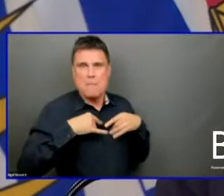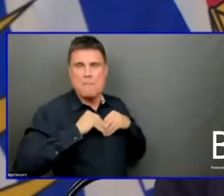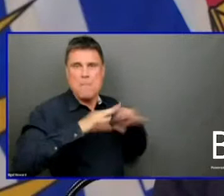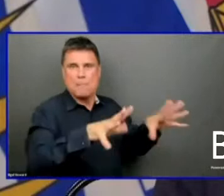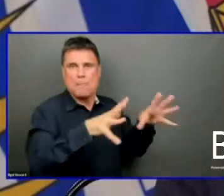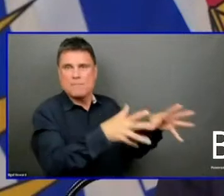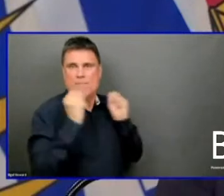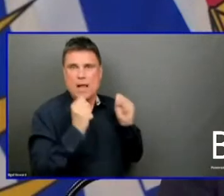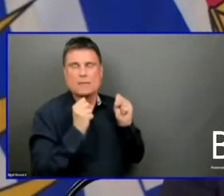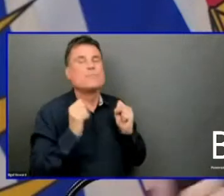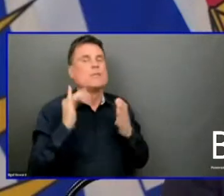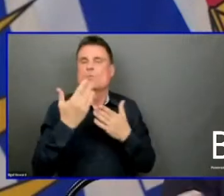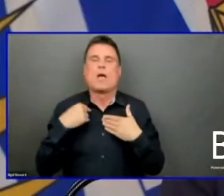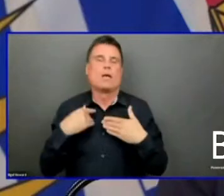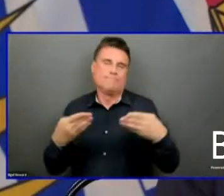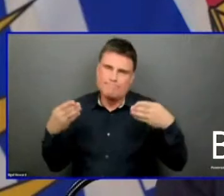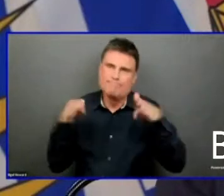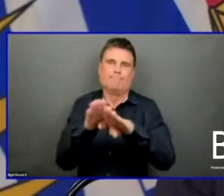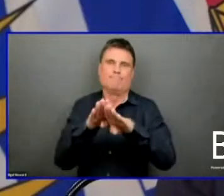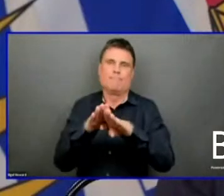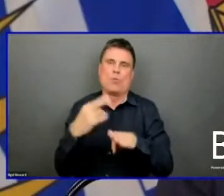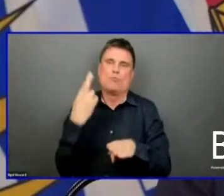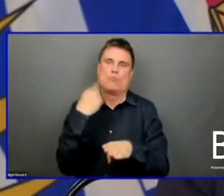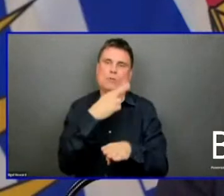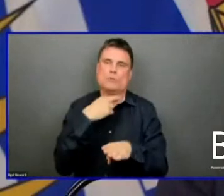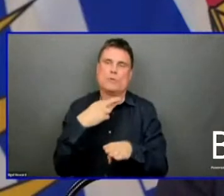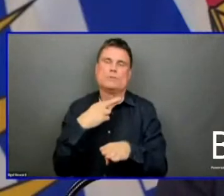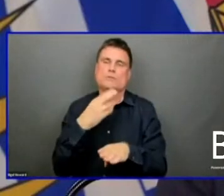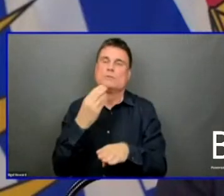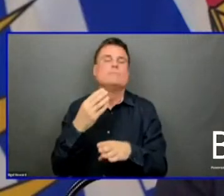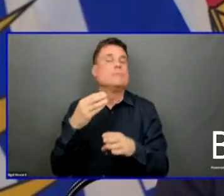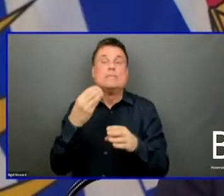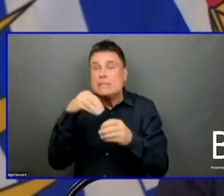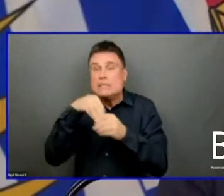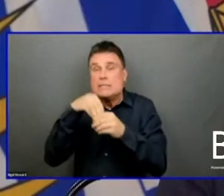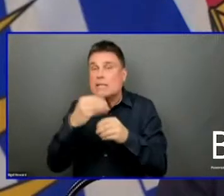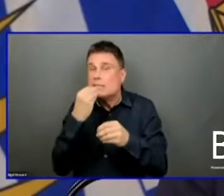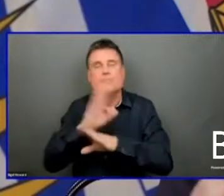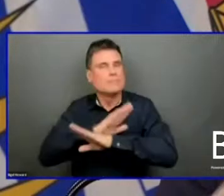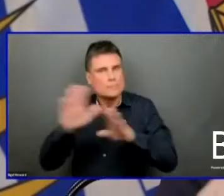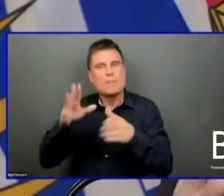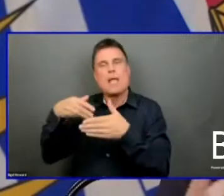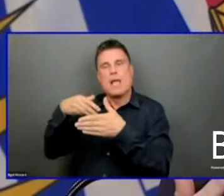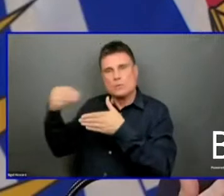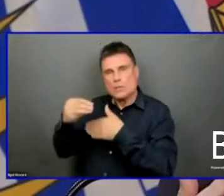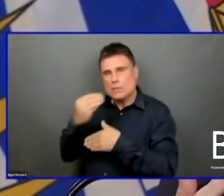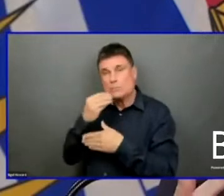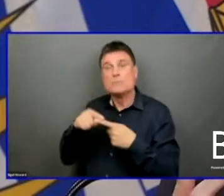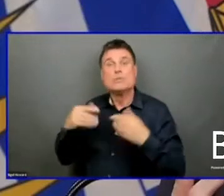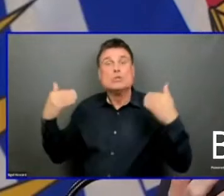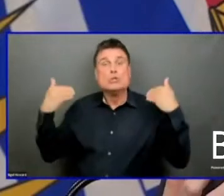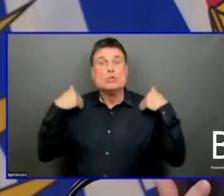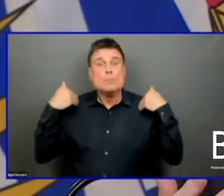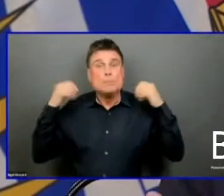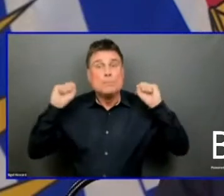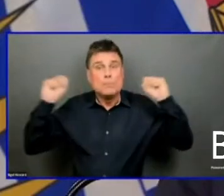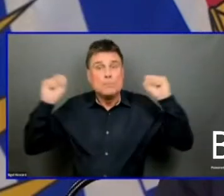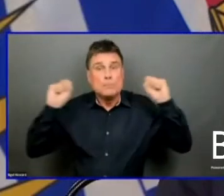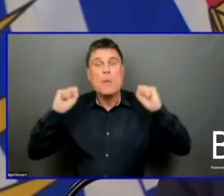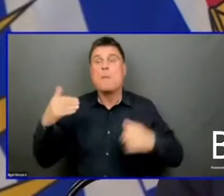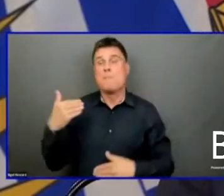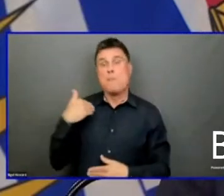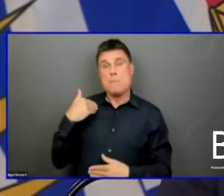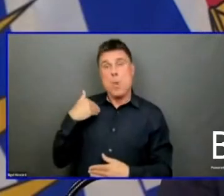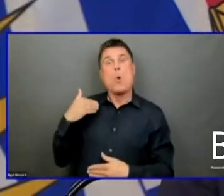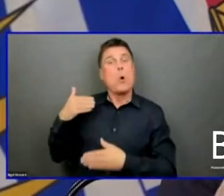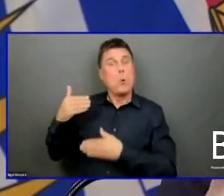你， move them 所以就 outdoors. 存在这个问 Same 题。 thing with gyms and fitness centers. Things that had been working quite well in many